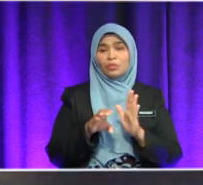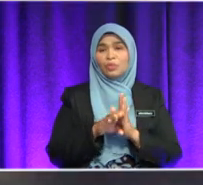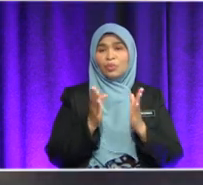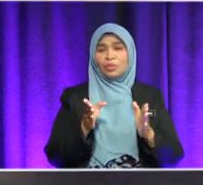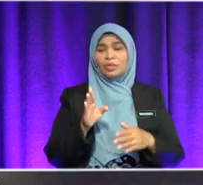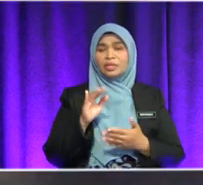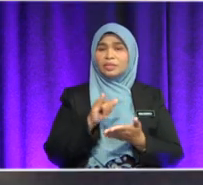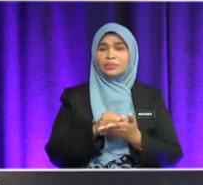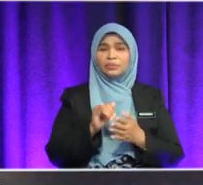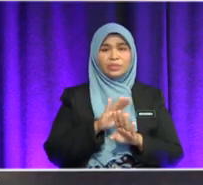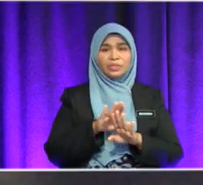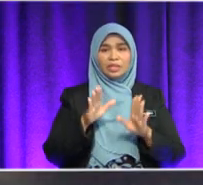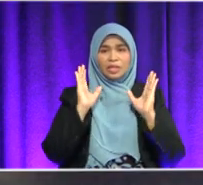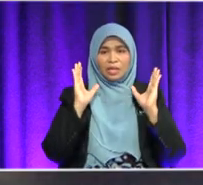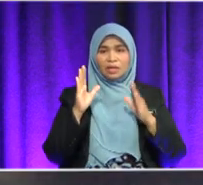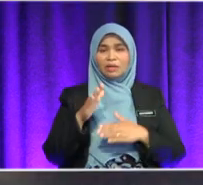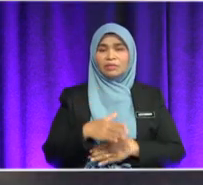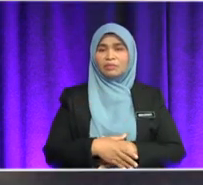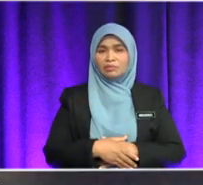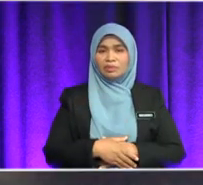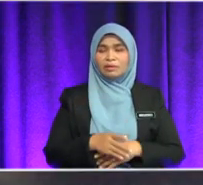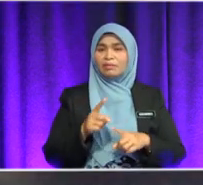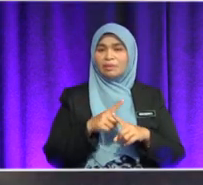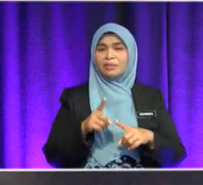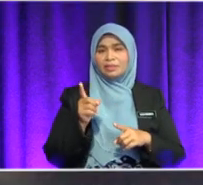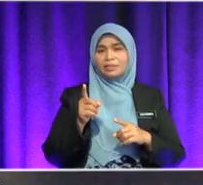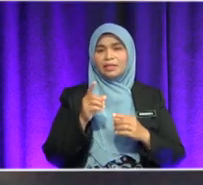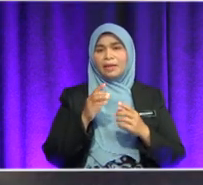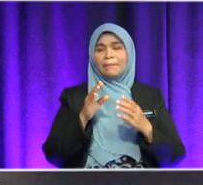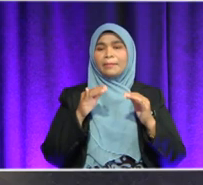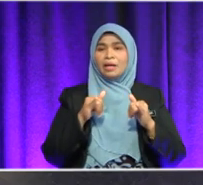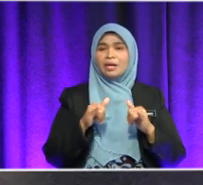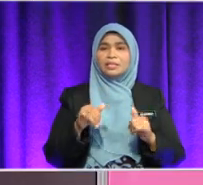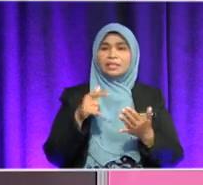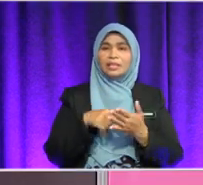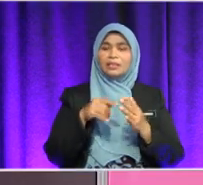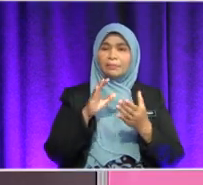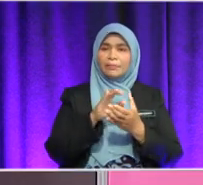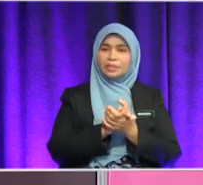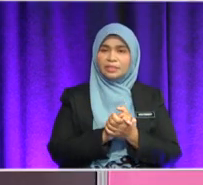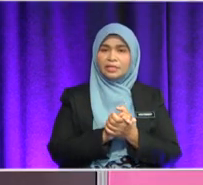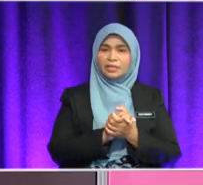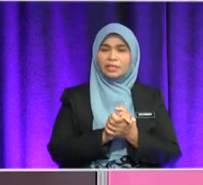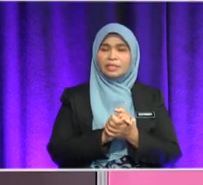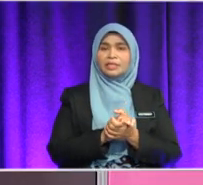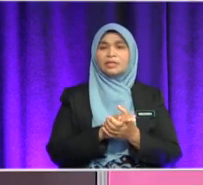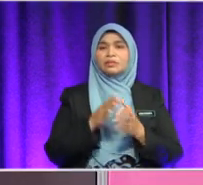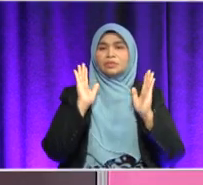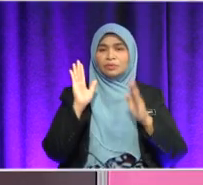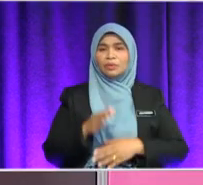Tetapi dia masih percaya bahwa itu adalah kewajiban Maka kalau dia dia